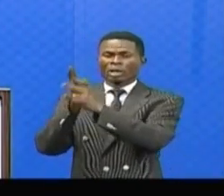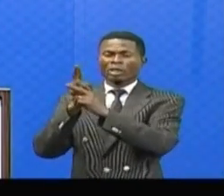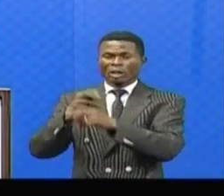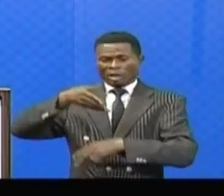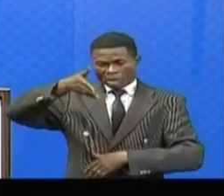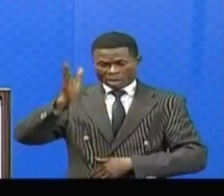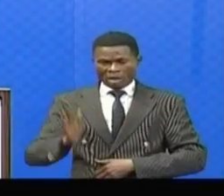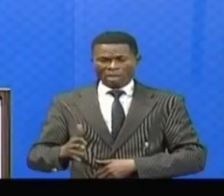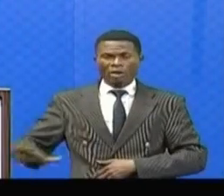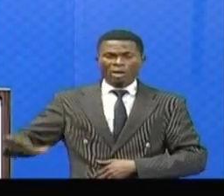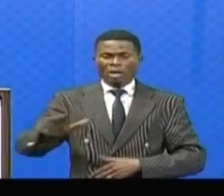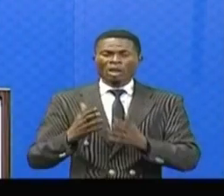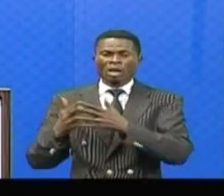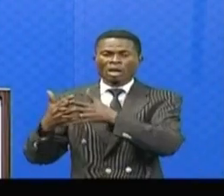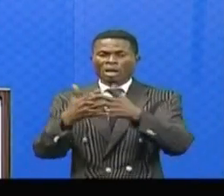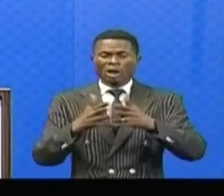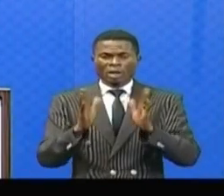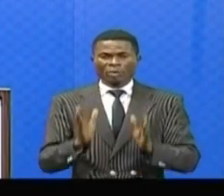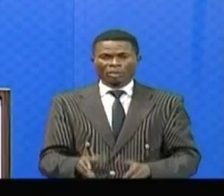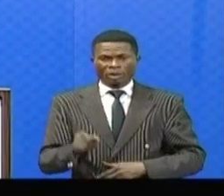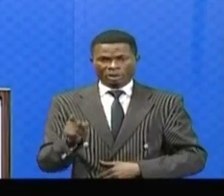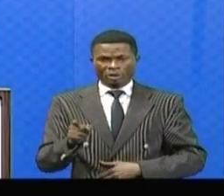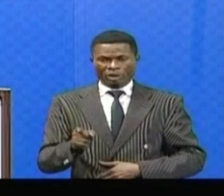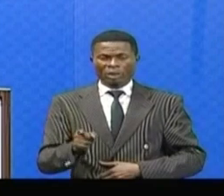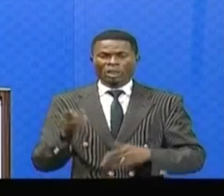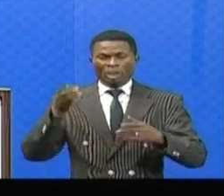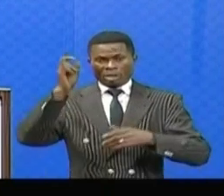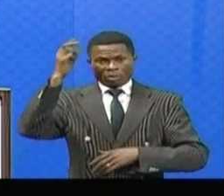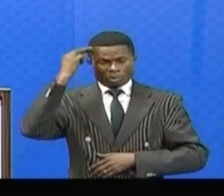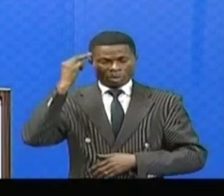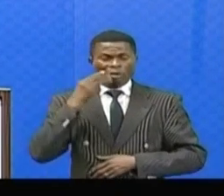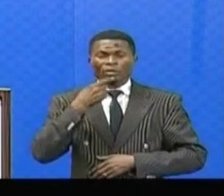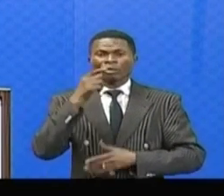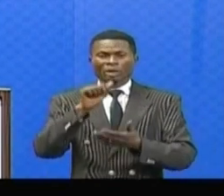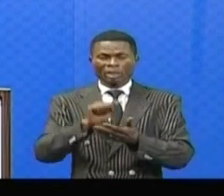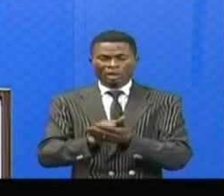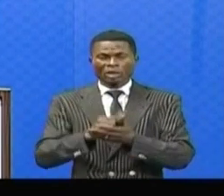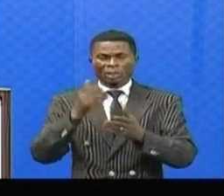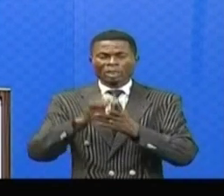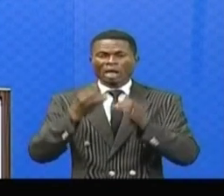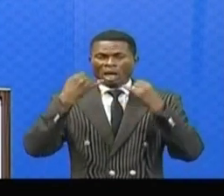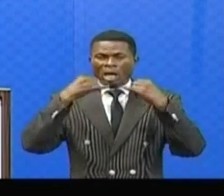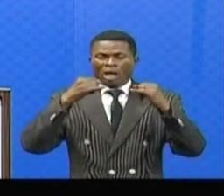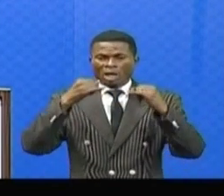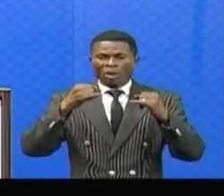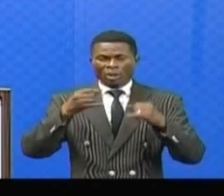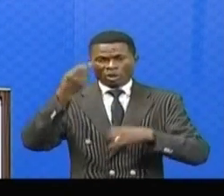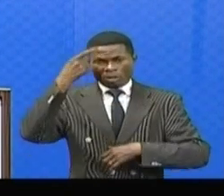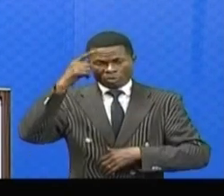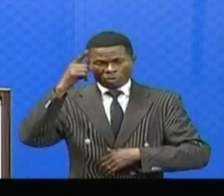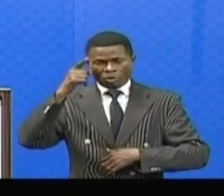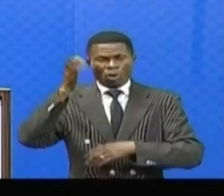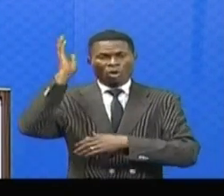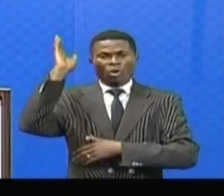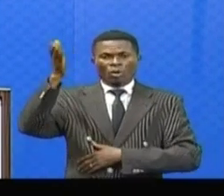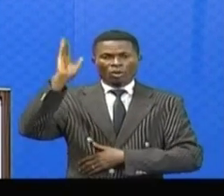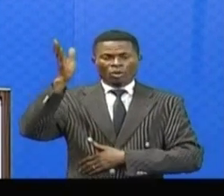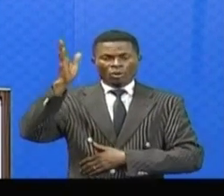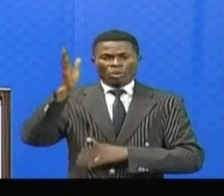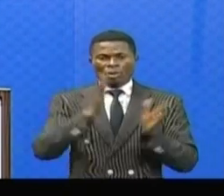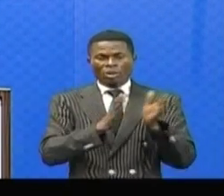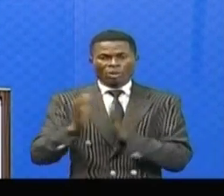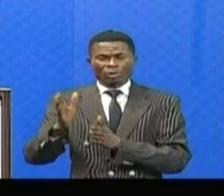experts des Nations Unies. Il a aussi abordé ces points dans sa communication faite au cours de la conférence destinée